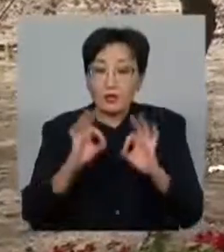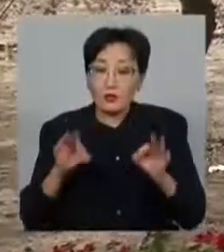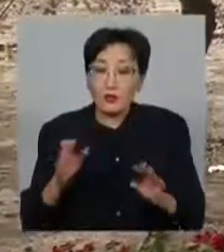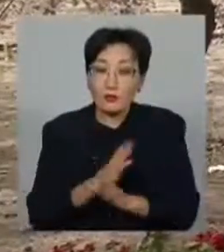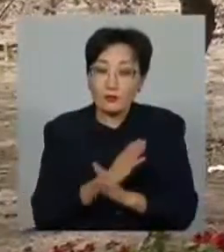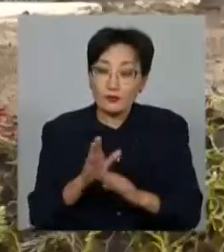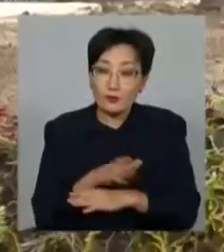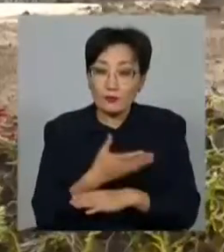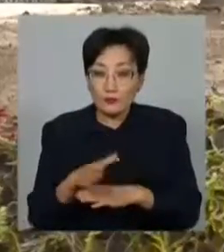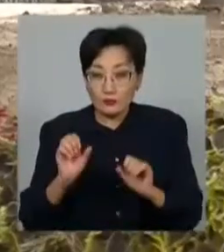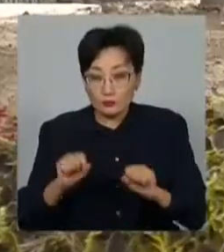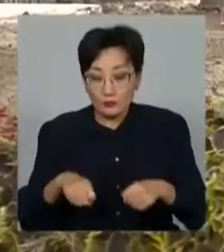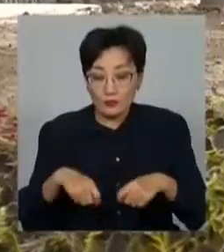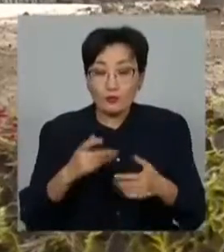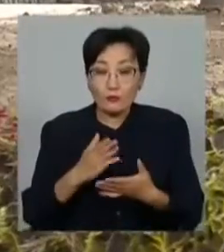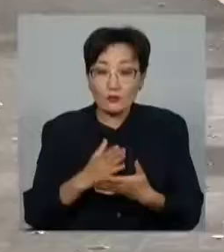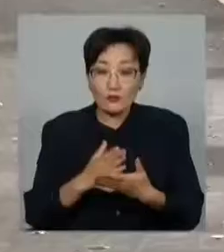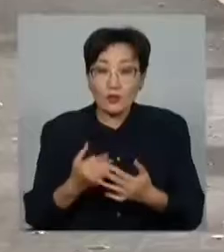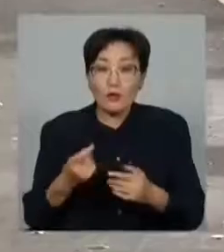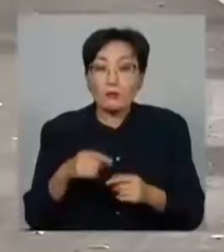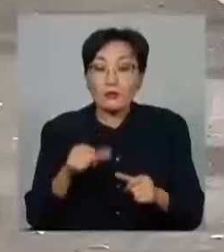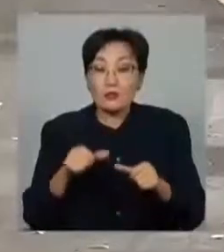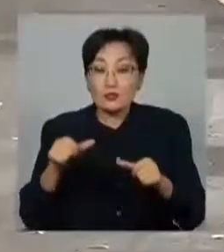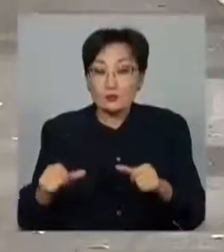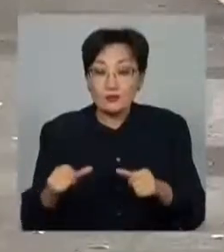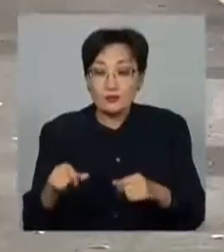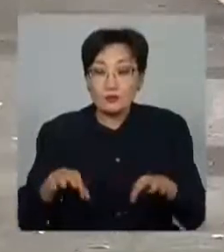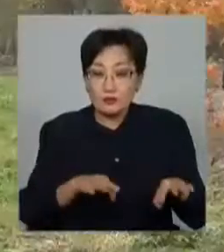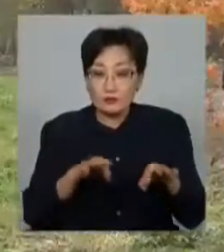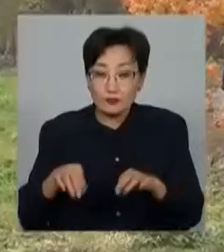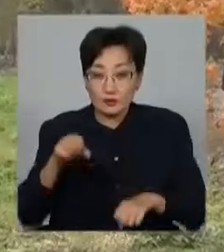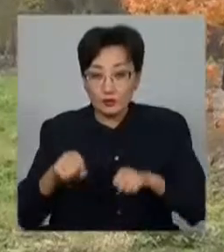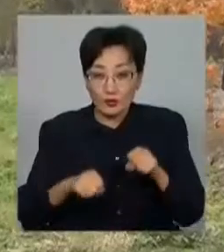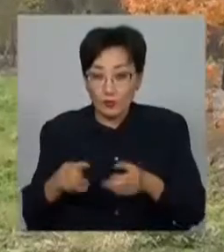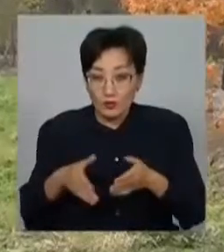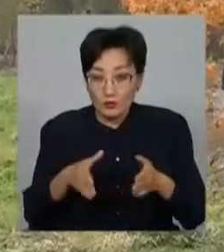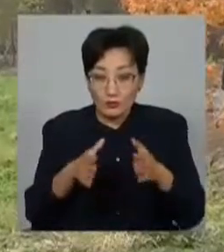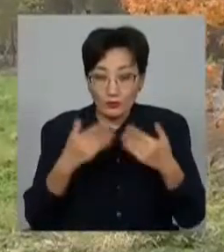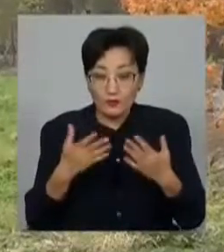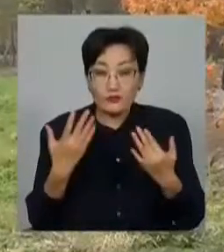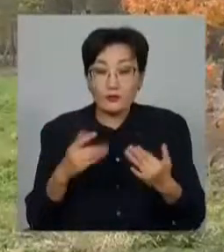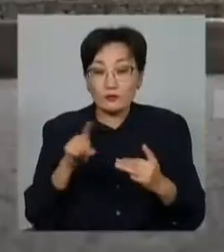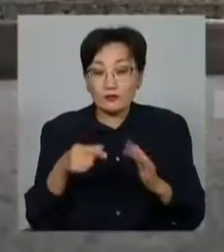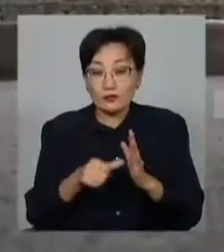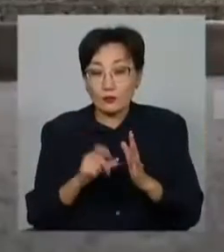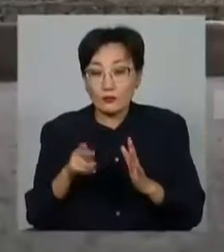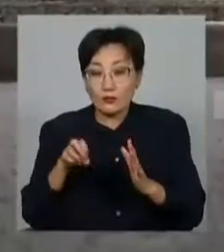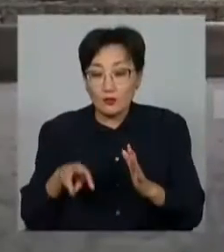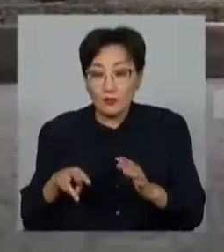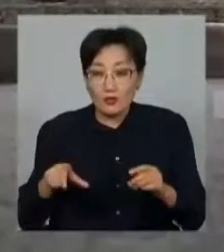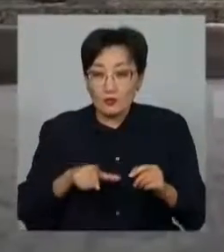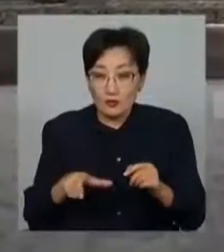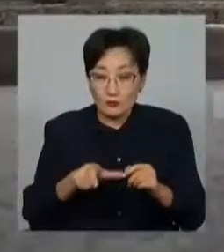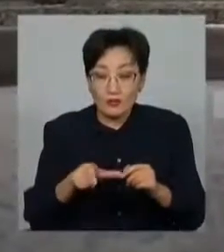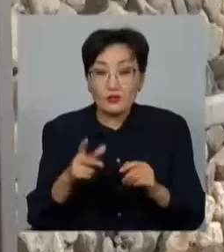аясында серуендеуіне мүмкіндік жасалып отыр. Бір ерекшелігі мұнда көлік пен велосипед жолдары жоқ, тек 1,6 шақырым тас жол